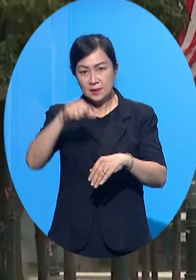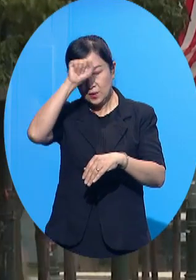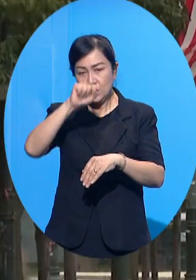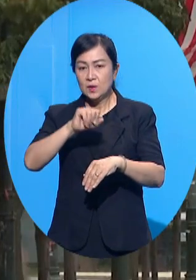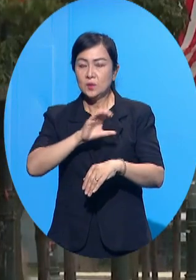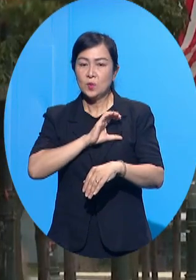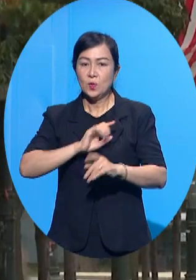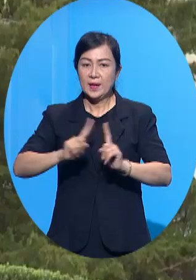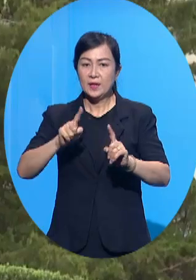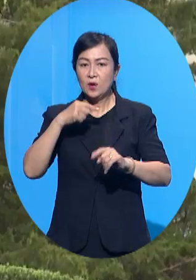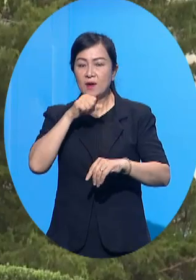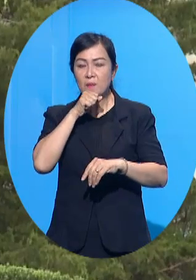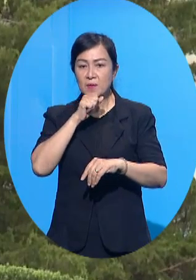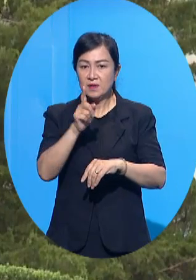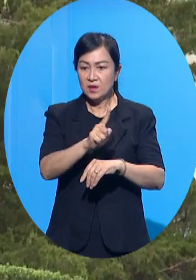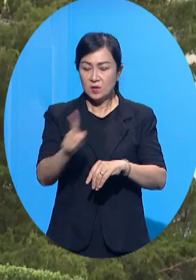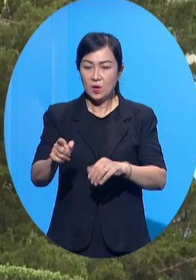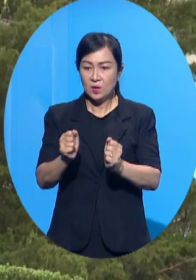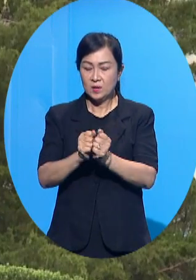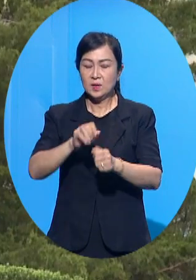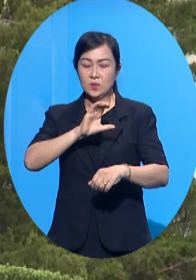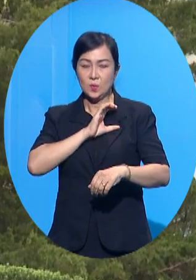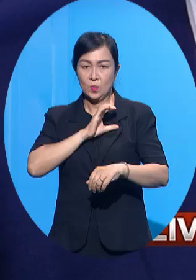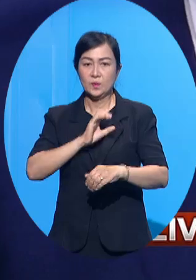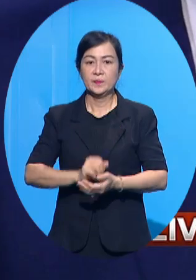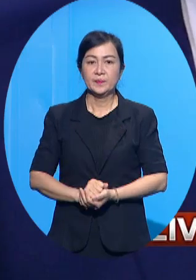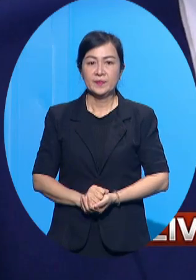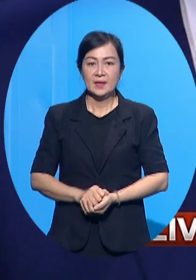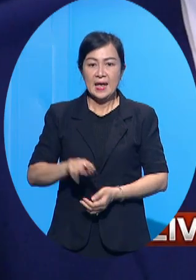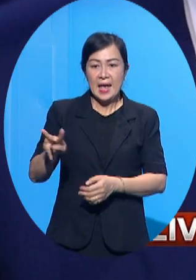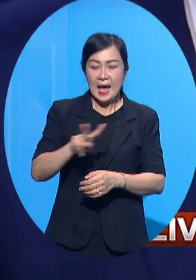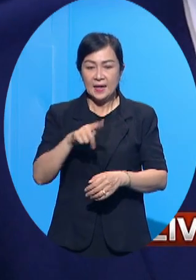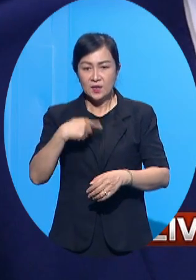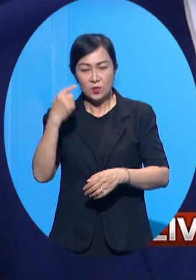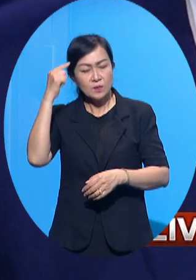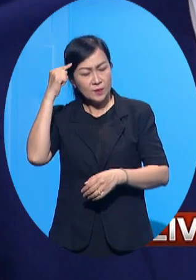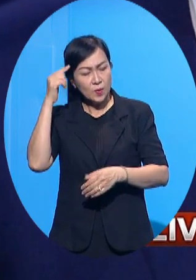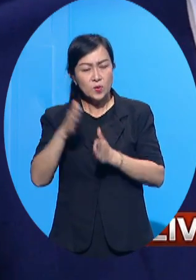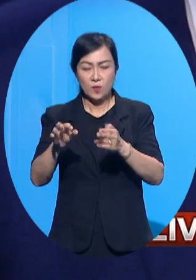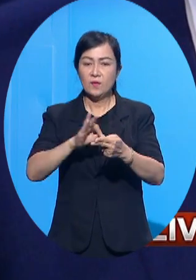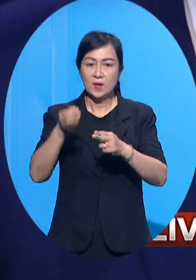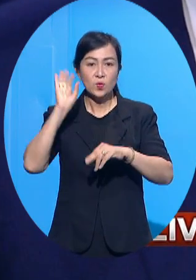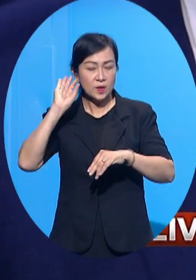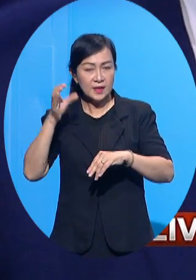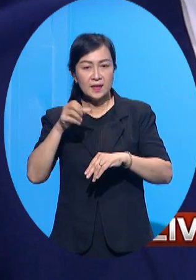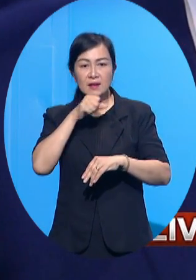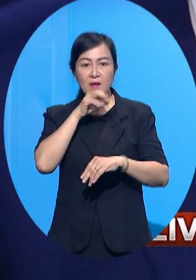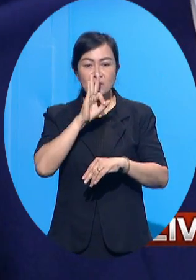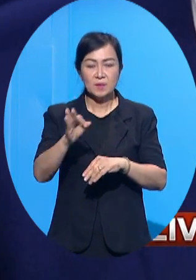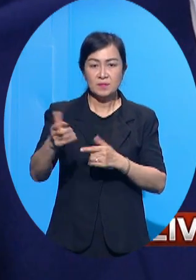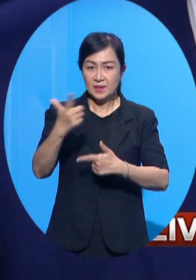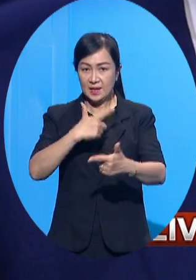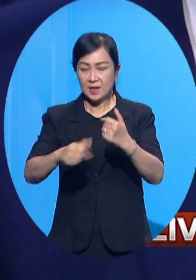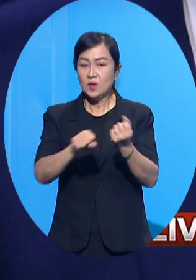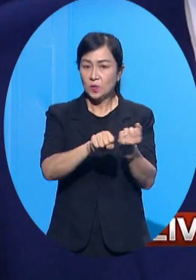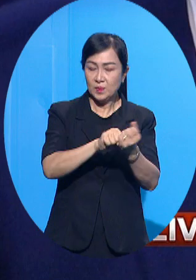khác gọi ông là mối đe dọa với nền dân chủ cả hai cũng nêu quan điểm về nhiều vấn đề quốc tế trong khi ông trump tái khẳng định